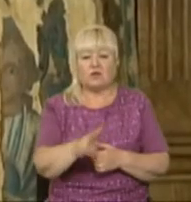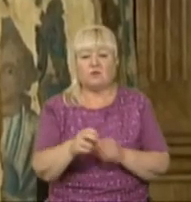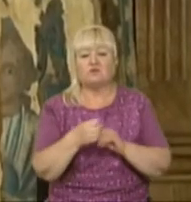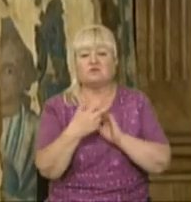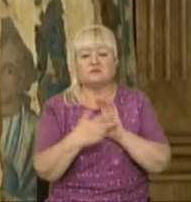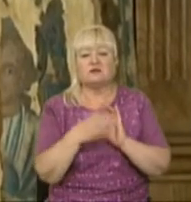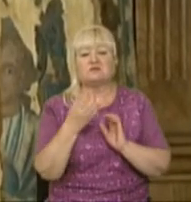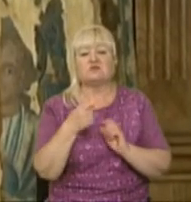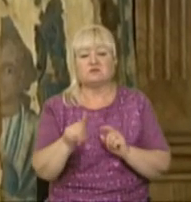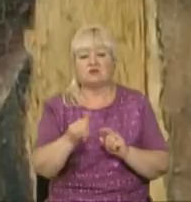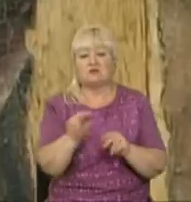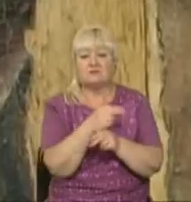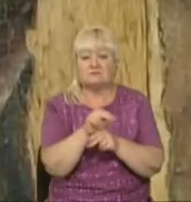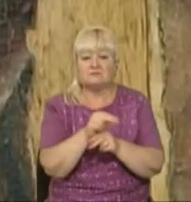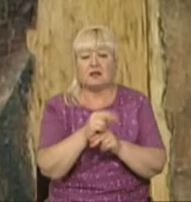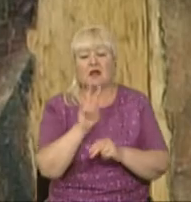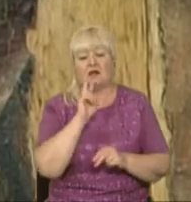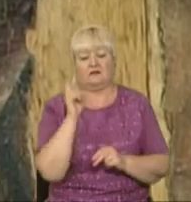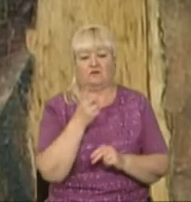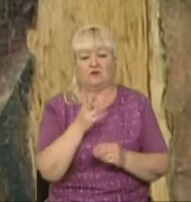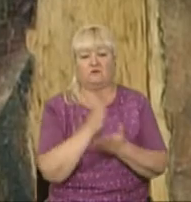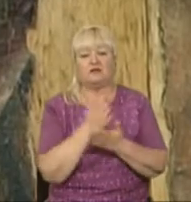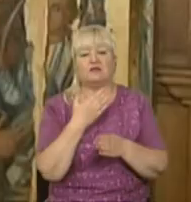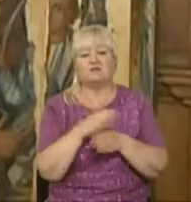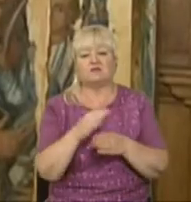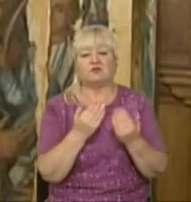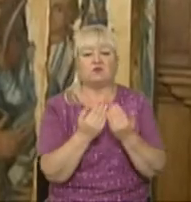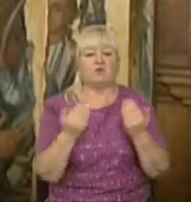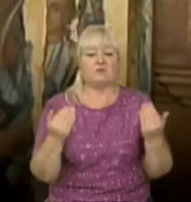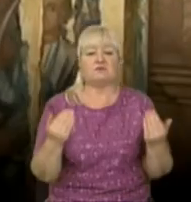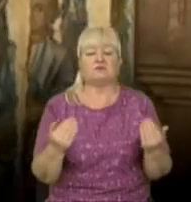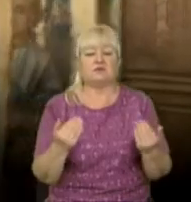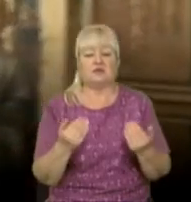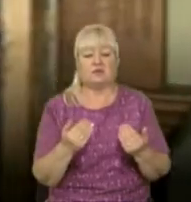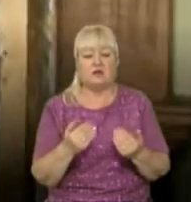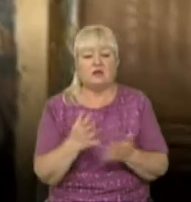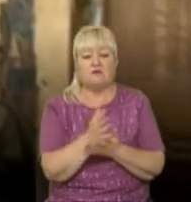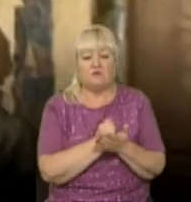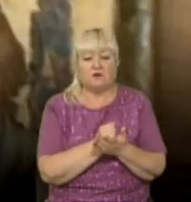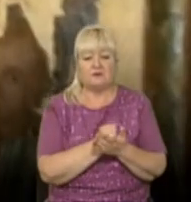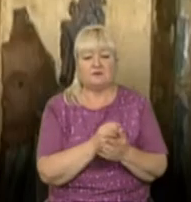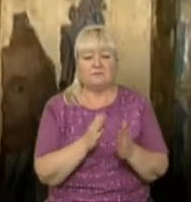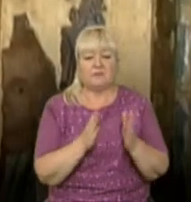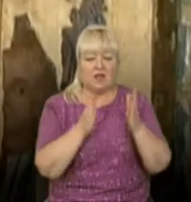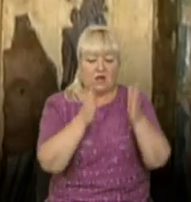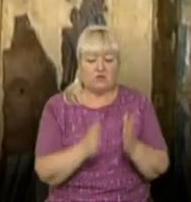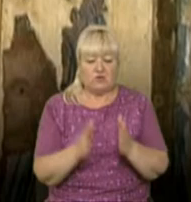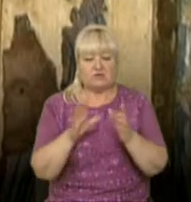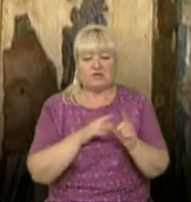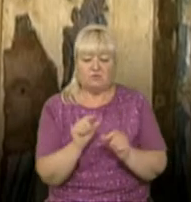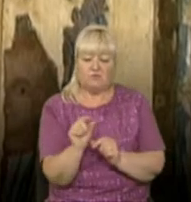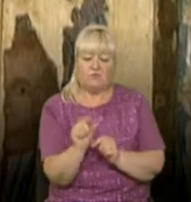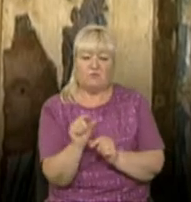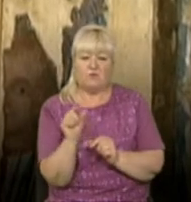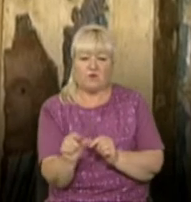майже 2 роки. Вона є частиною музейних фондів. Іконні дошки були на великій відстані, були великі проміжки